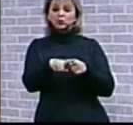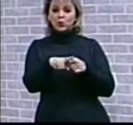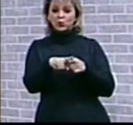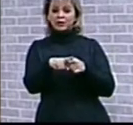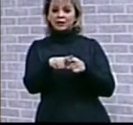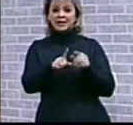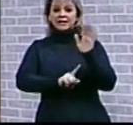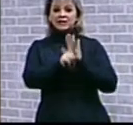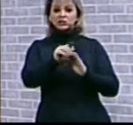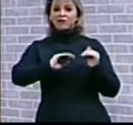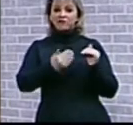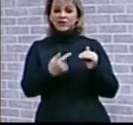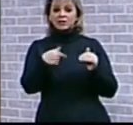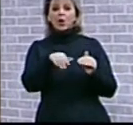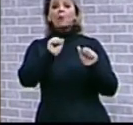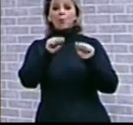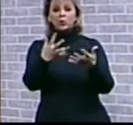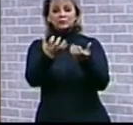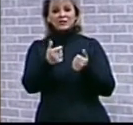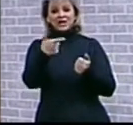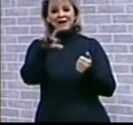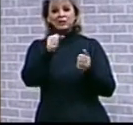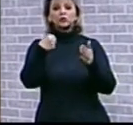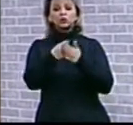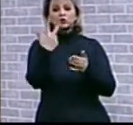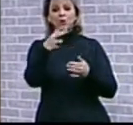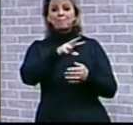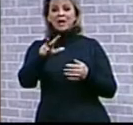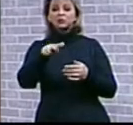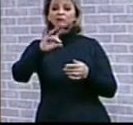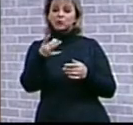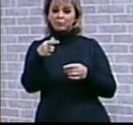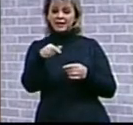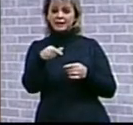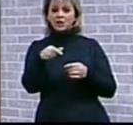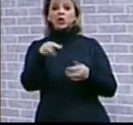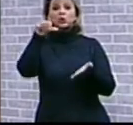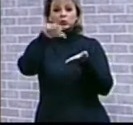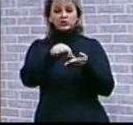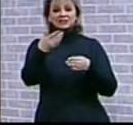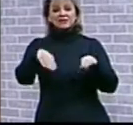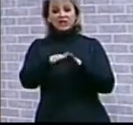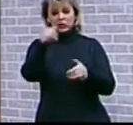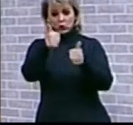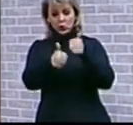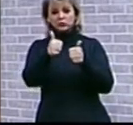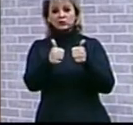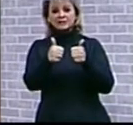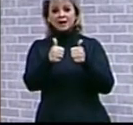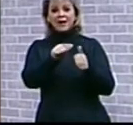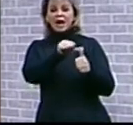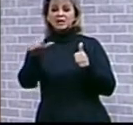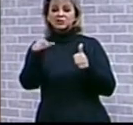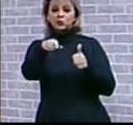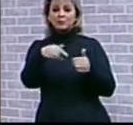начинающие фермеры могут получать гранты до 3 000 000 рублей. И участвуя в таких конкурсах,